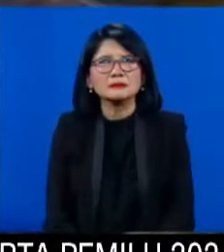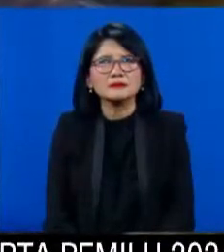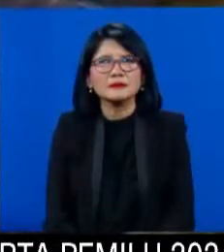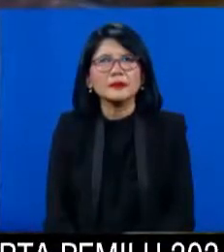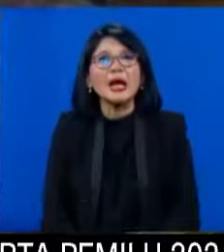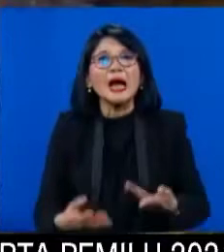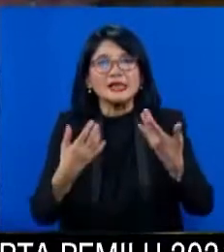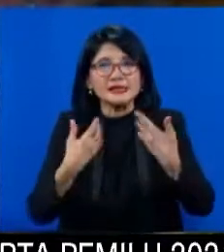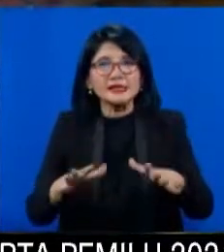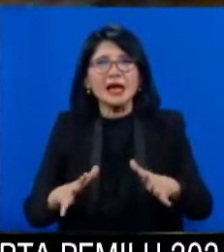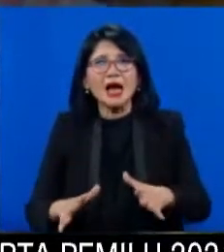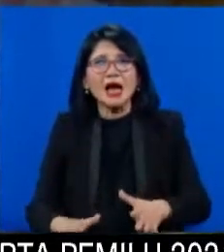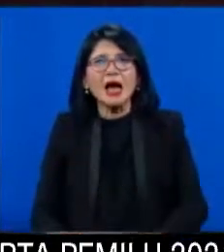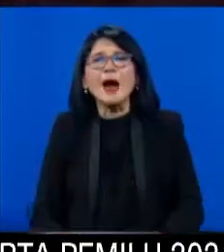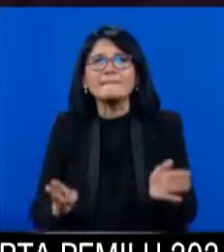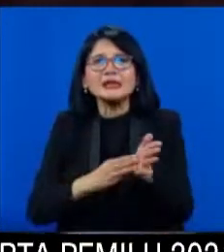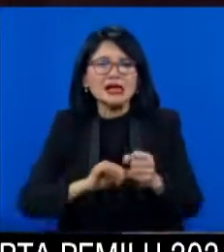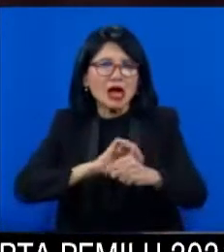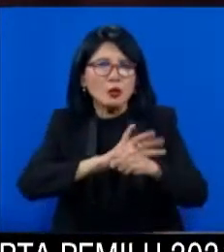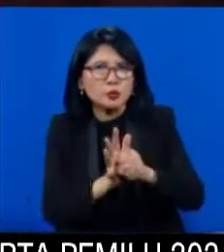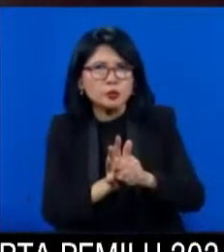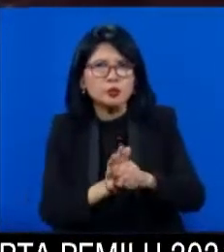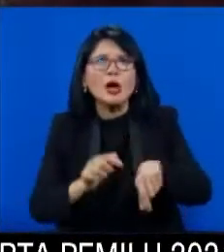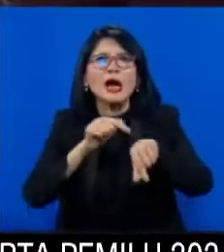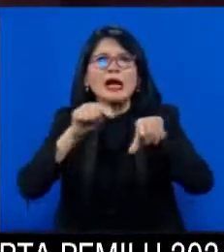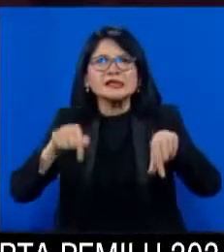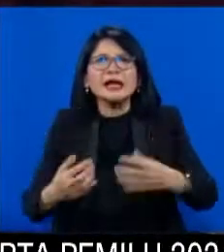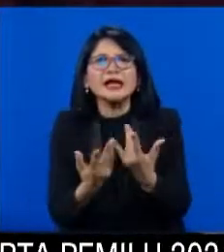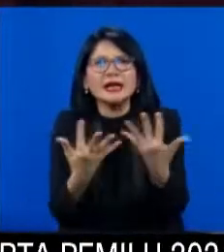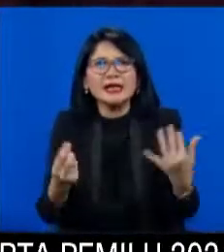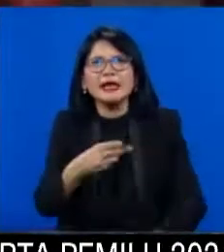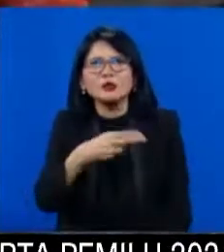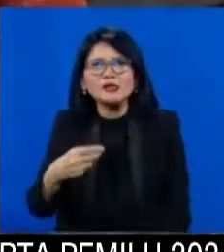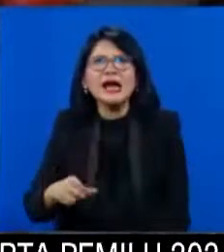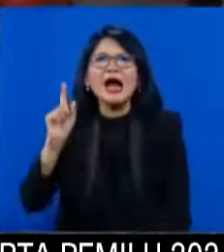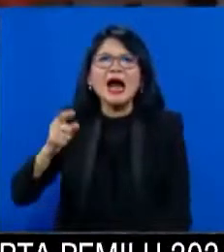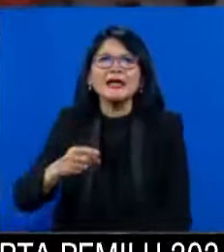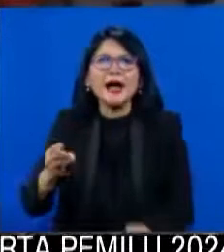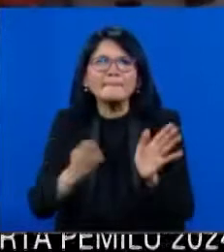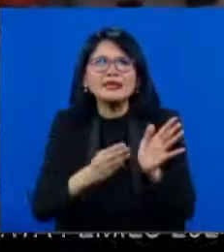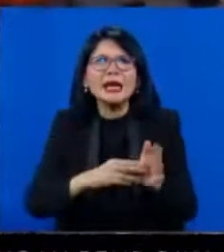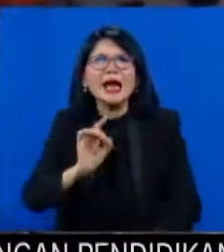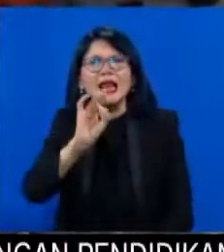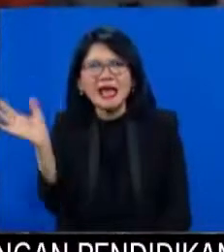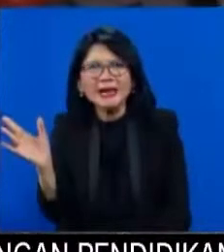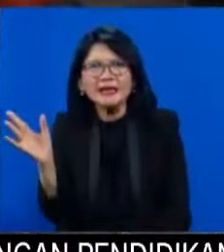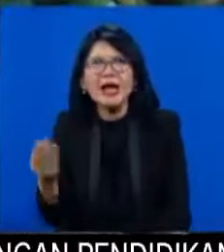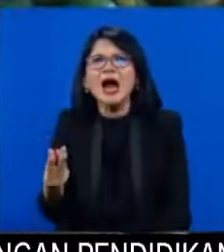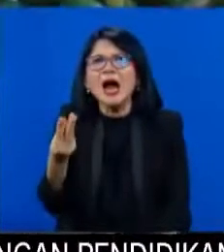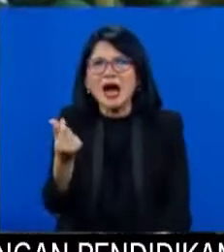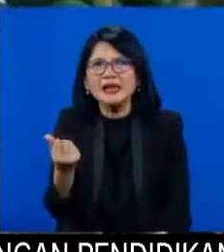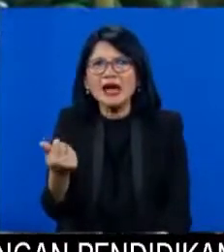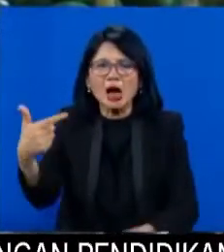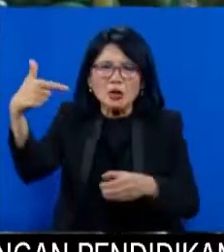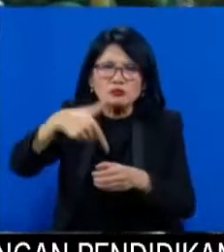Setelah terpukul akibat pandemi, rakyat Indonesia harus kembali menghadapi kenaikan harga usai pemerintah menaikkan harga bahan bakar